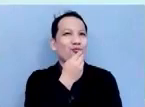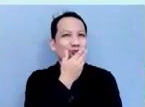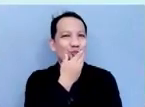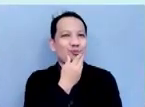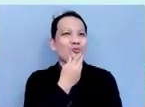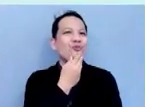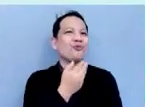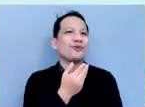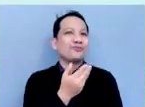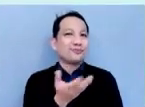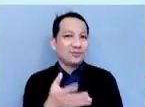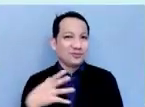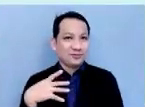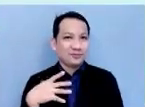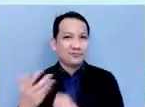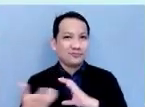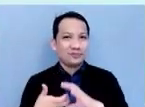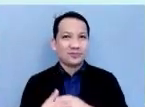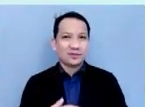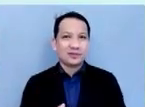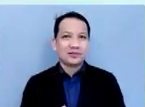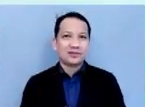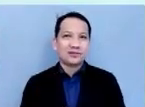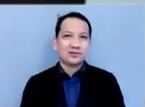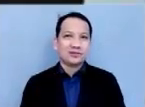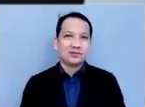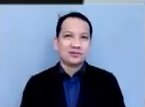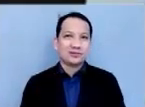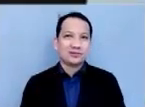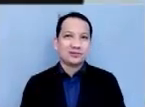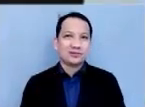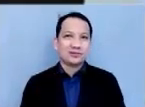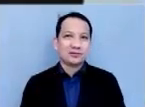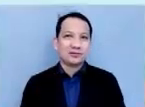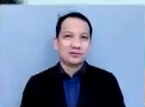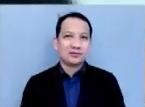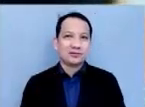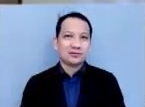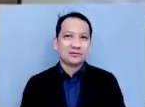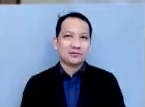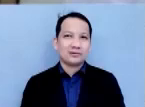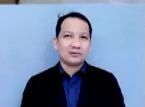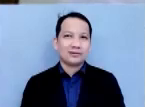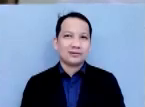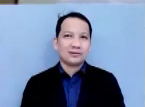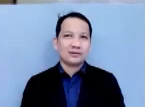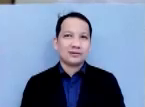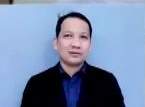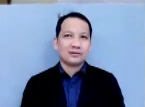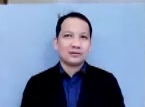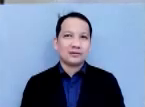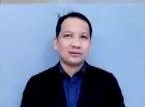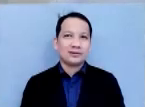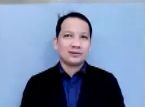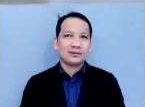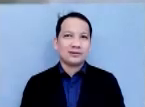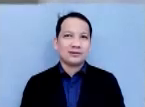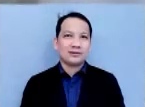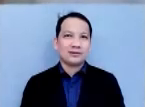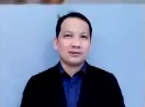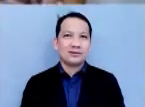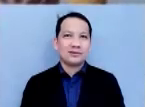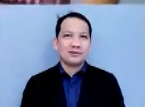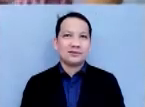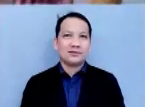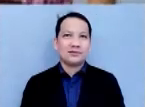May nintay pa ba tayo, kliyente? Opo, meron po, sir. Okay, hintayin na natin. Oh, yan nata. Good. Hello, brother. What's up, man? Hey. Hey,